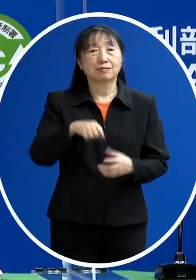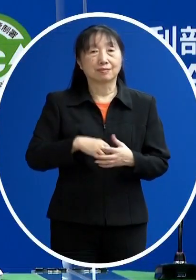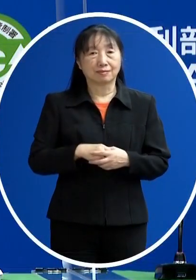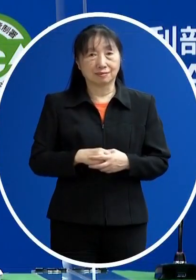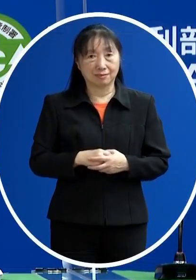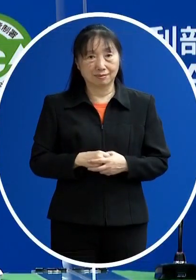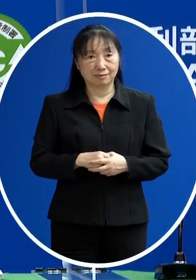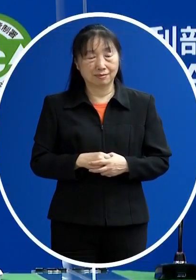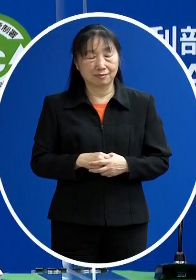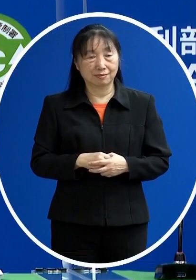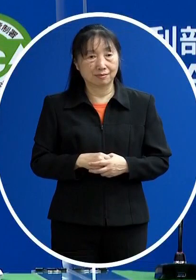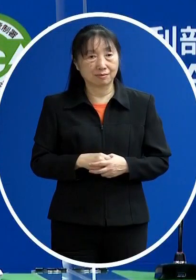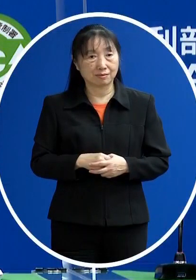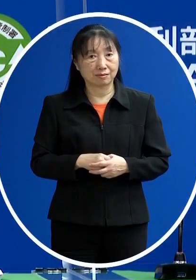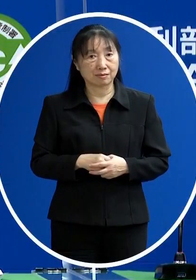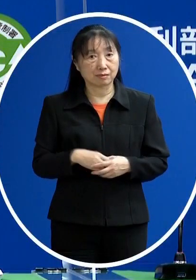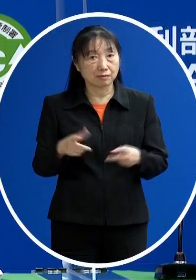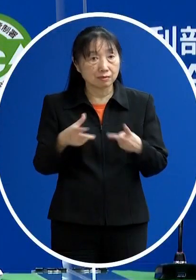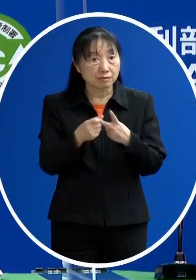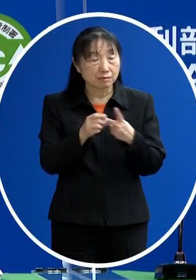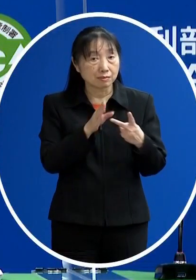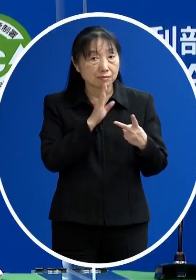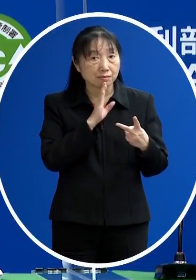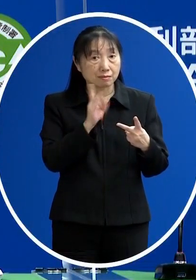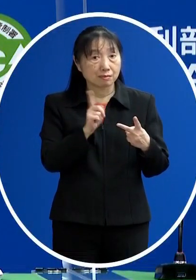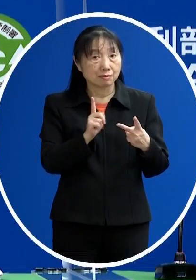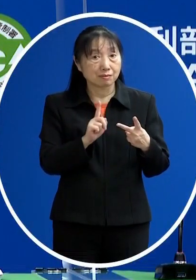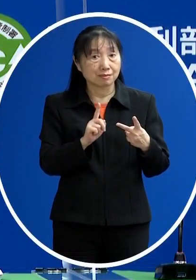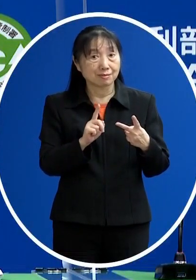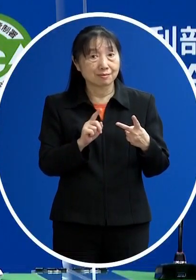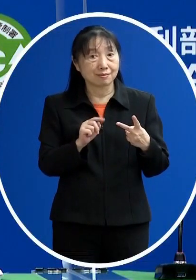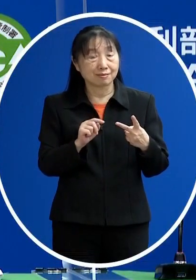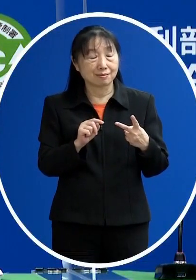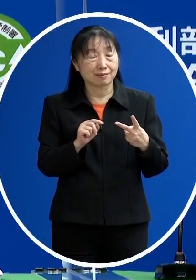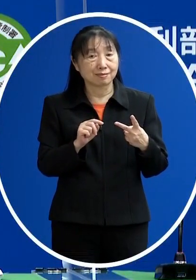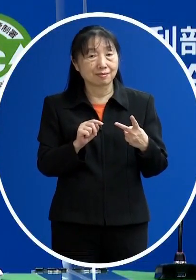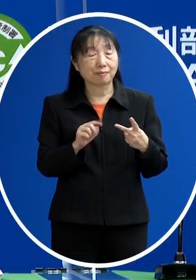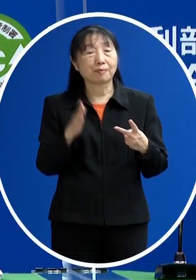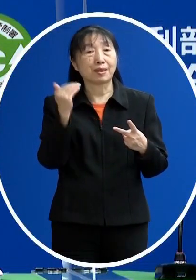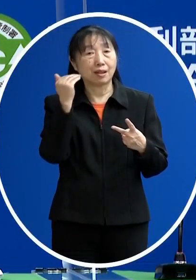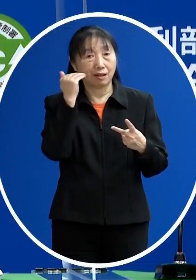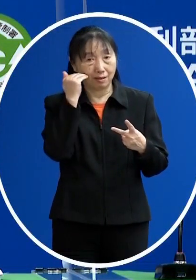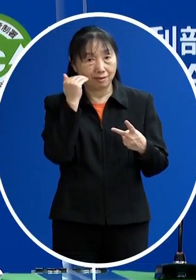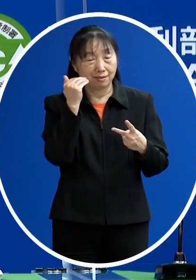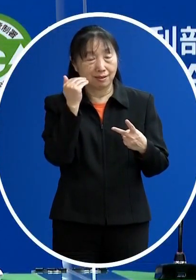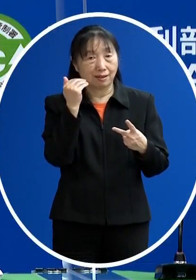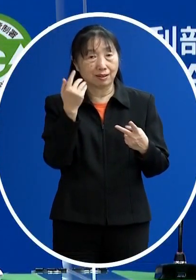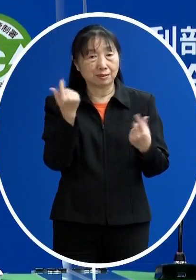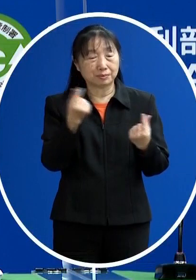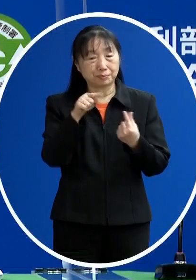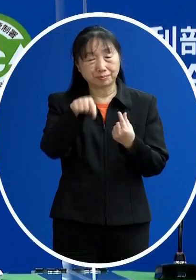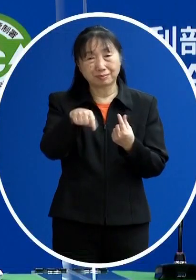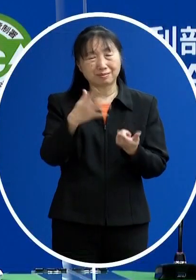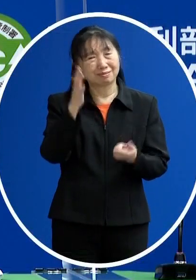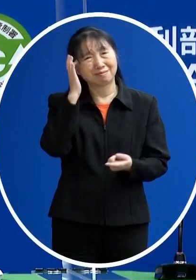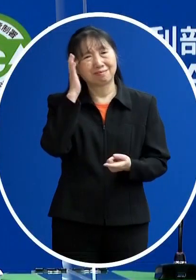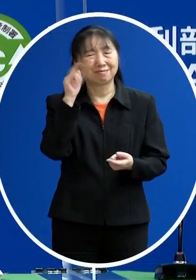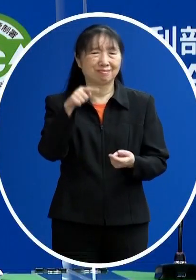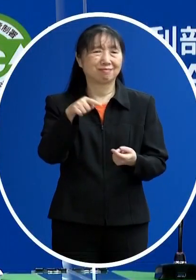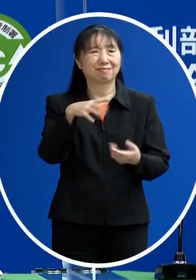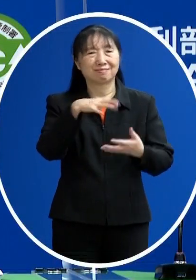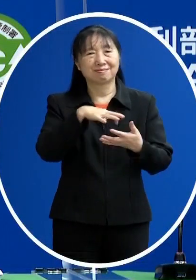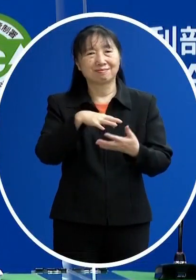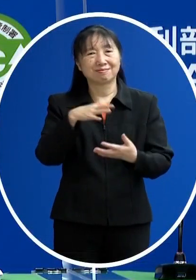好，哦，第二个这个要如果是要。相关这东西也很复杂了哈，啊，不